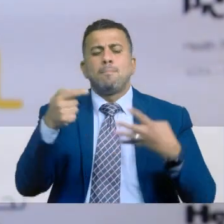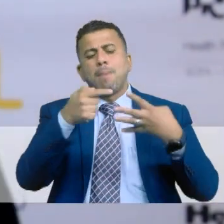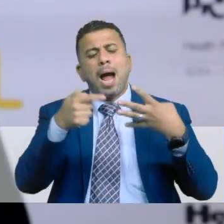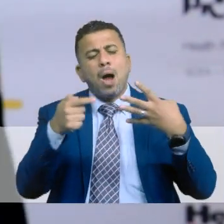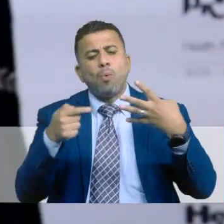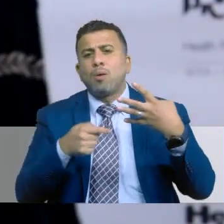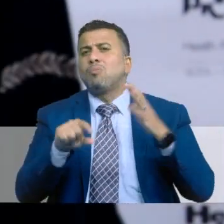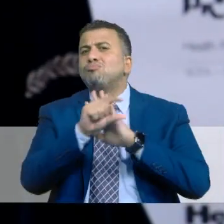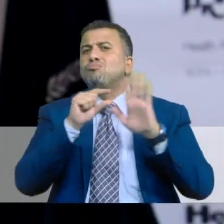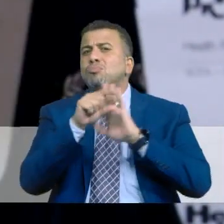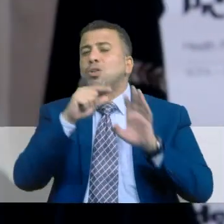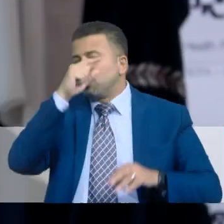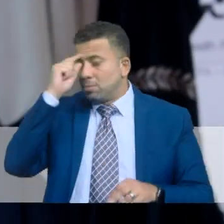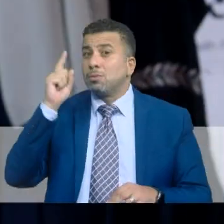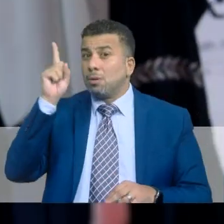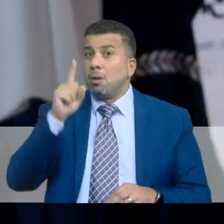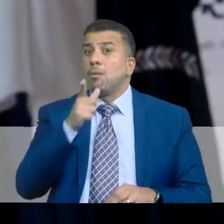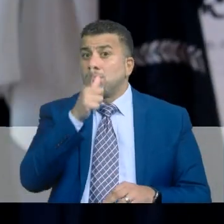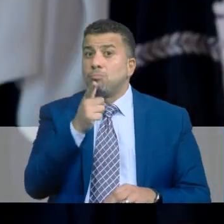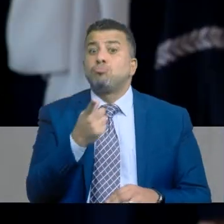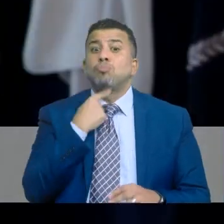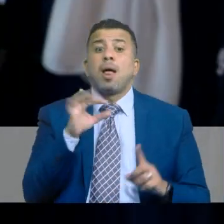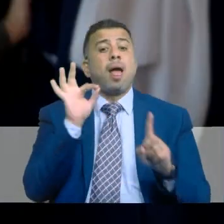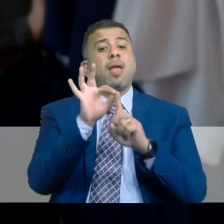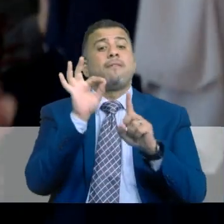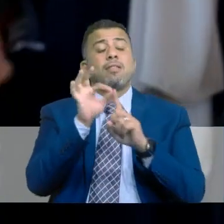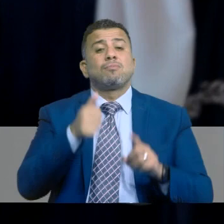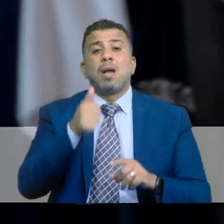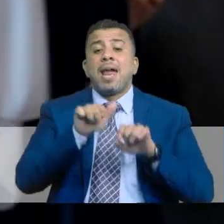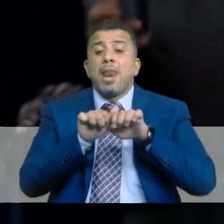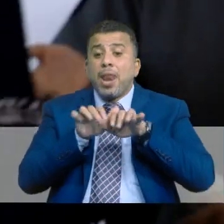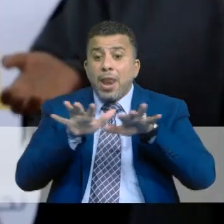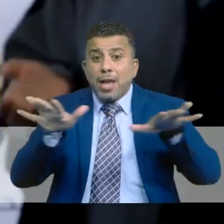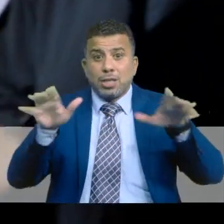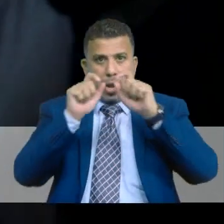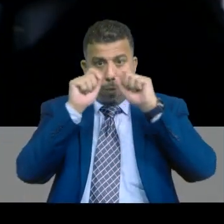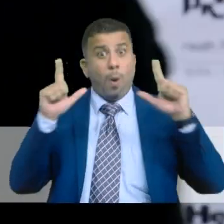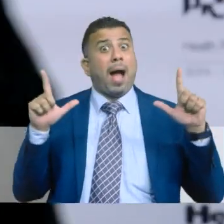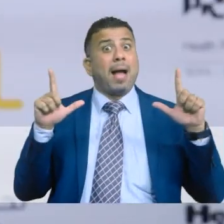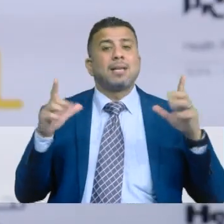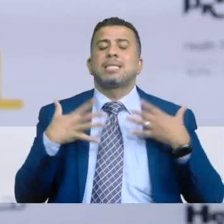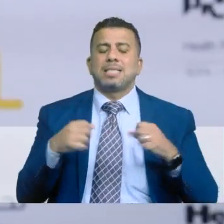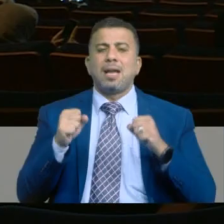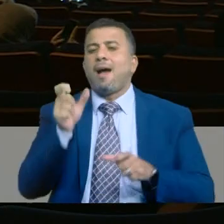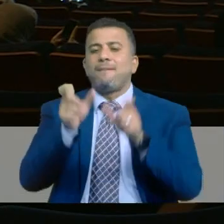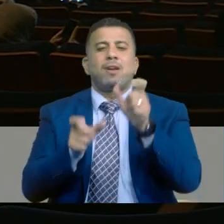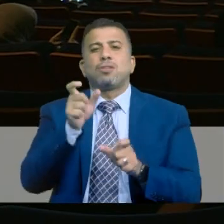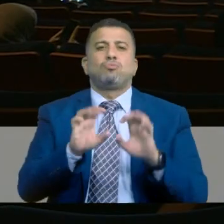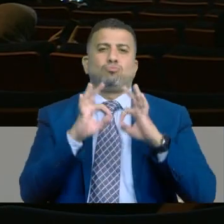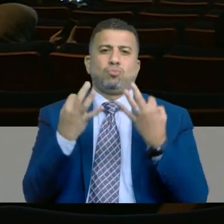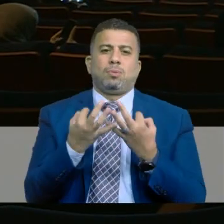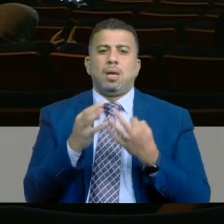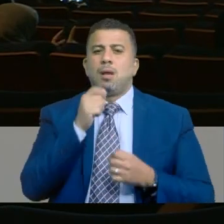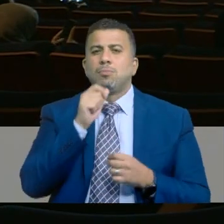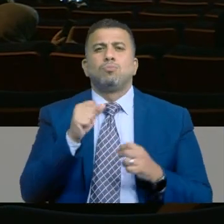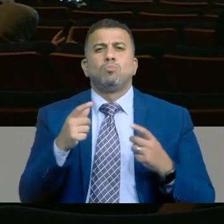والقضايا التي نتمنى بإذن الله تلقى وتحقق أهدافها في نشر الوعي الصحي لدى أفراد المجتمع. مؤتمر